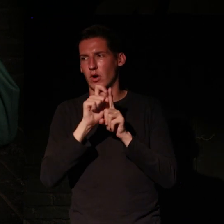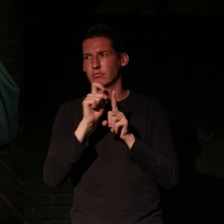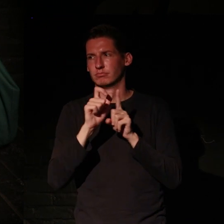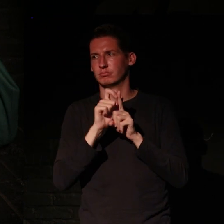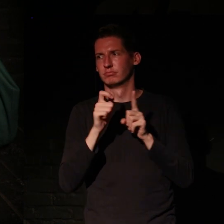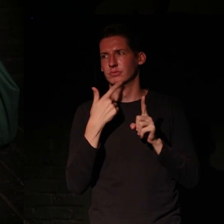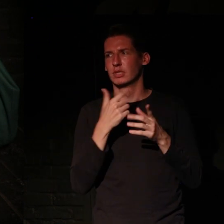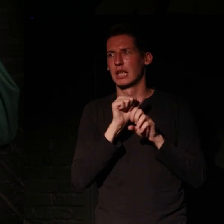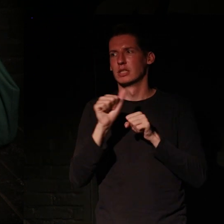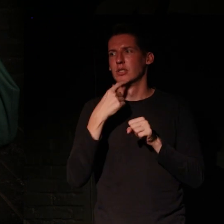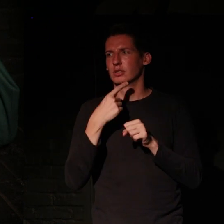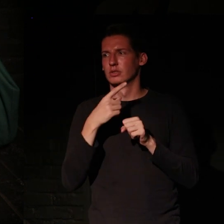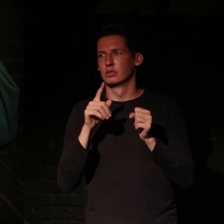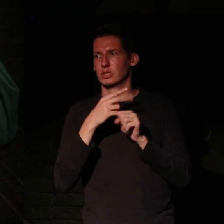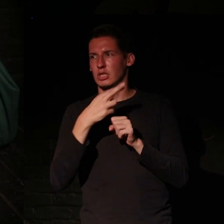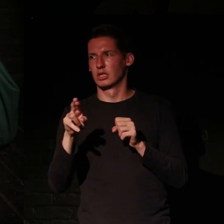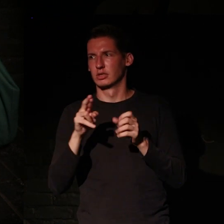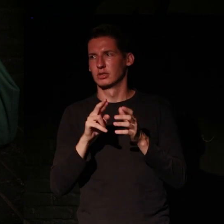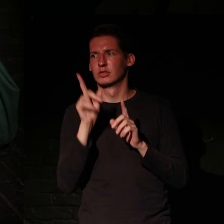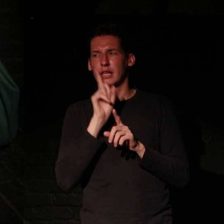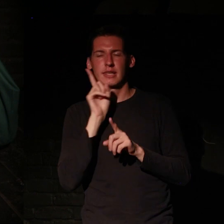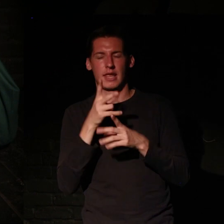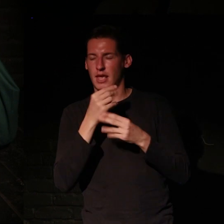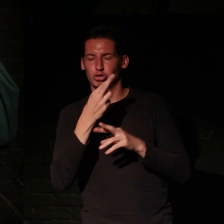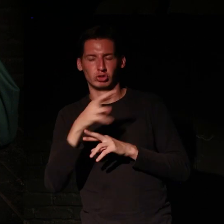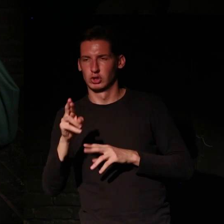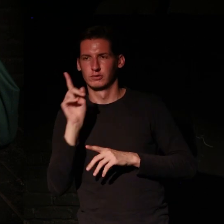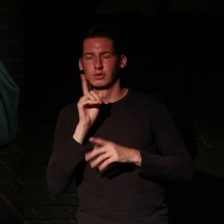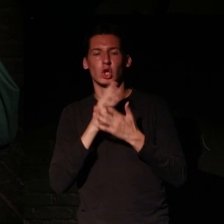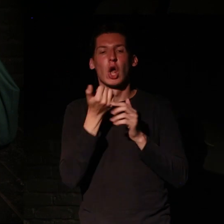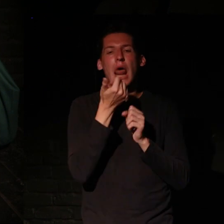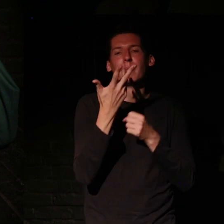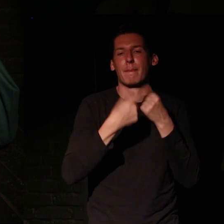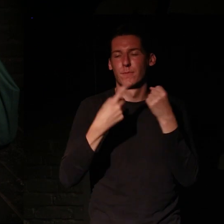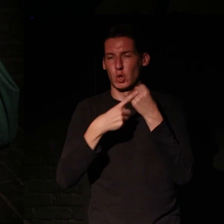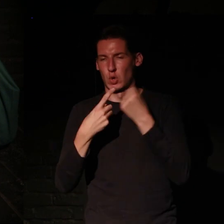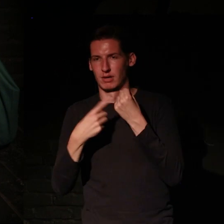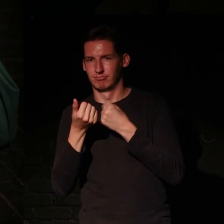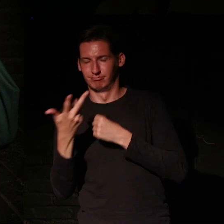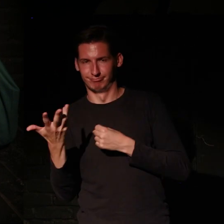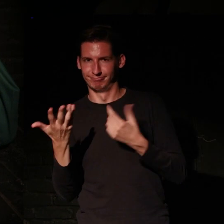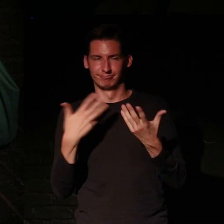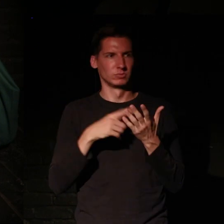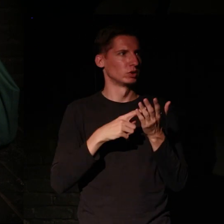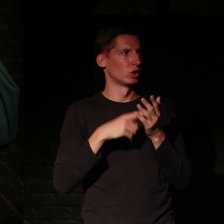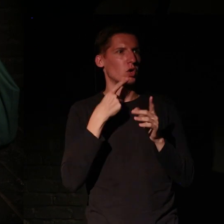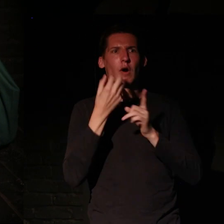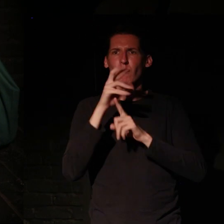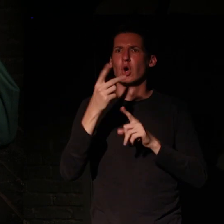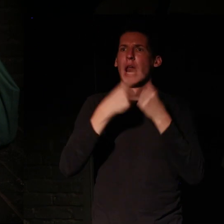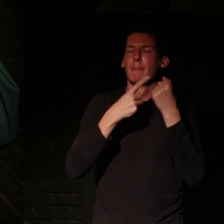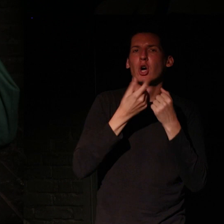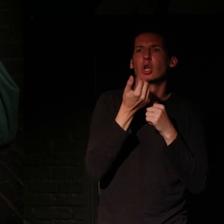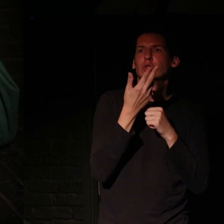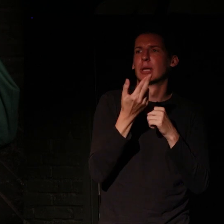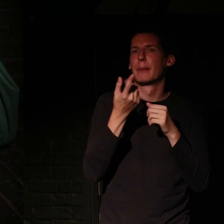to... Słucham? W liczbie mnogiej. Tak, tylko jest to rzeczownik w liczbie mnogiej. Tak? Aczkolwiek te rodzaju męskiego, tak? Bo